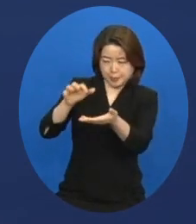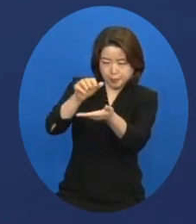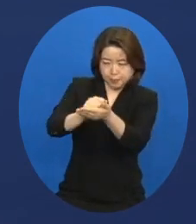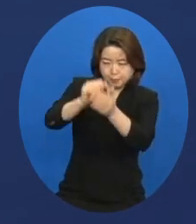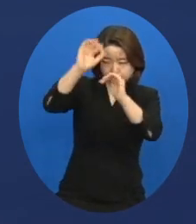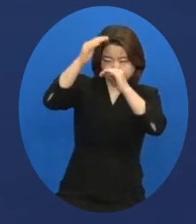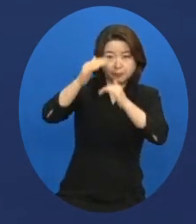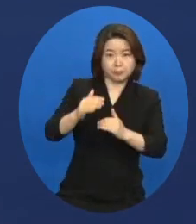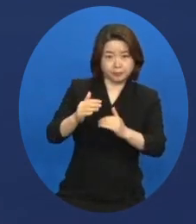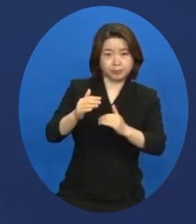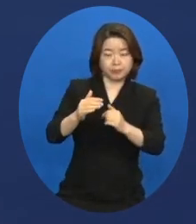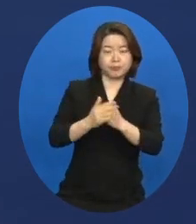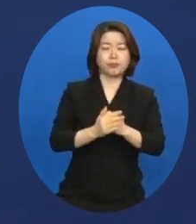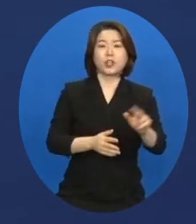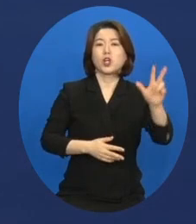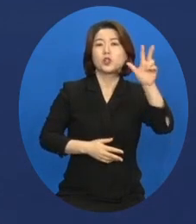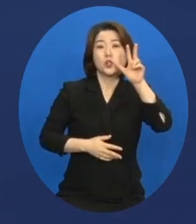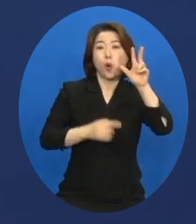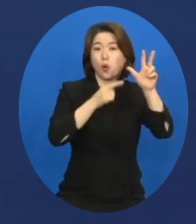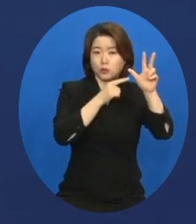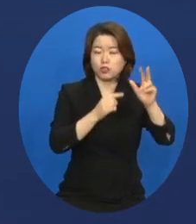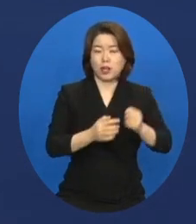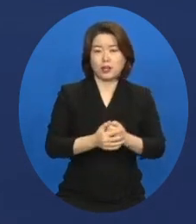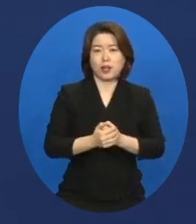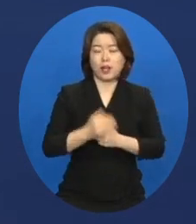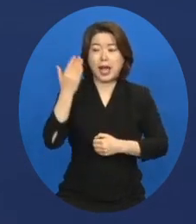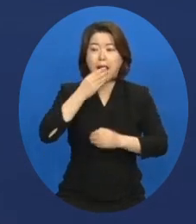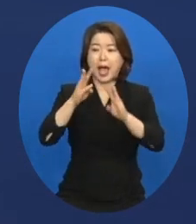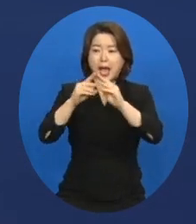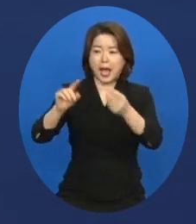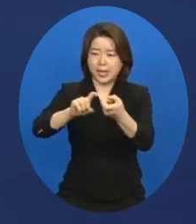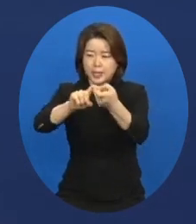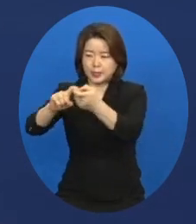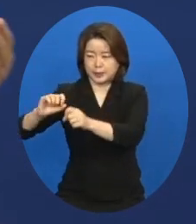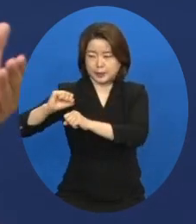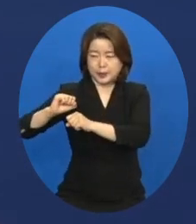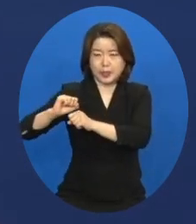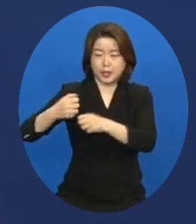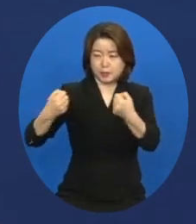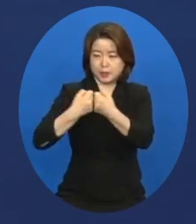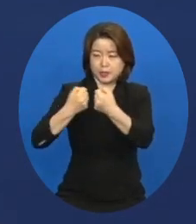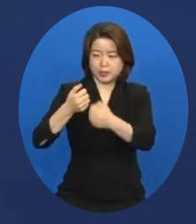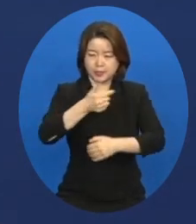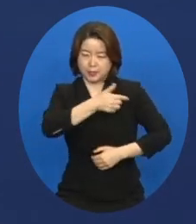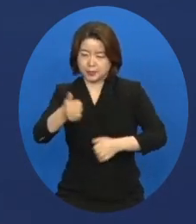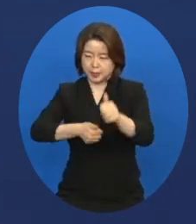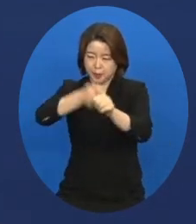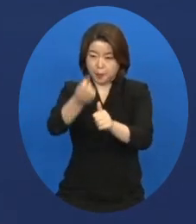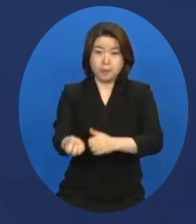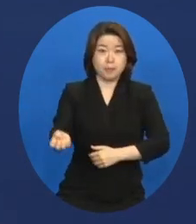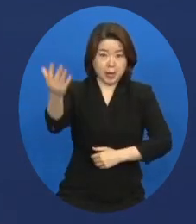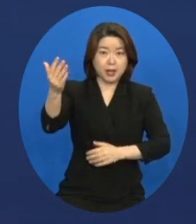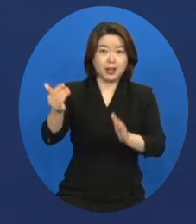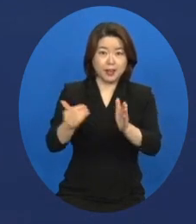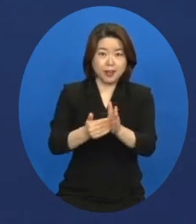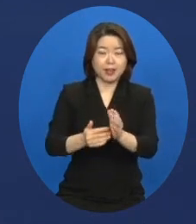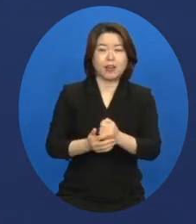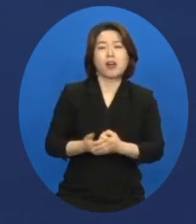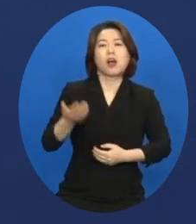과정에서 여호수아가 그 가나안 연합군과의 싸움에서 대승리를 거둡니다.